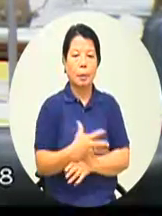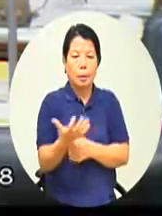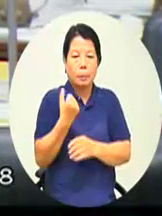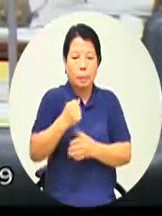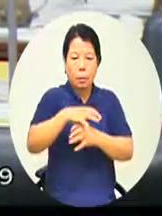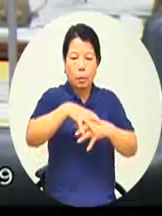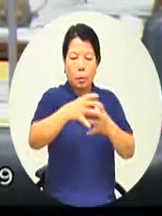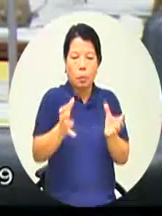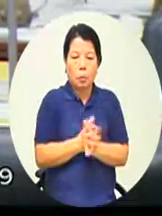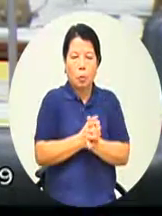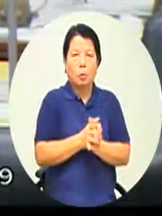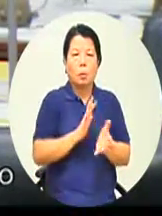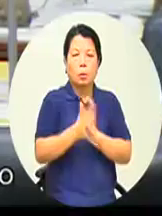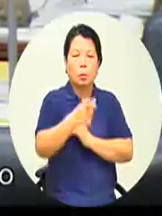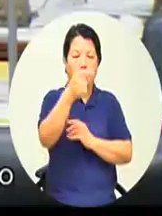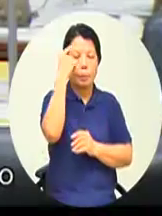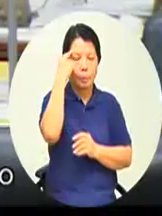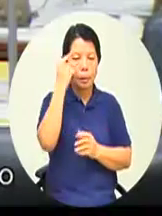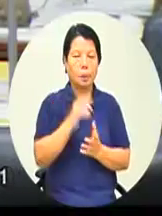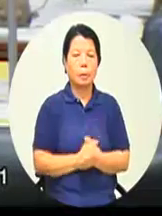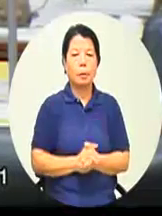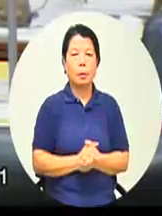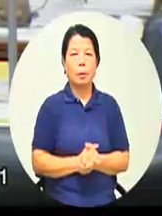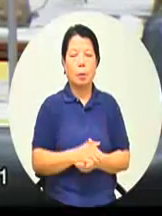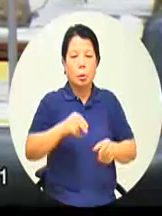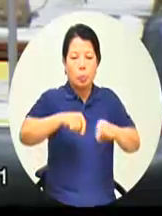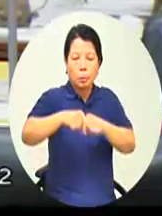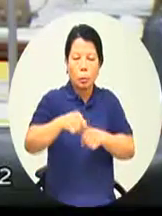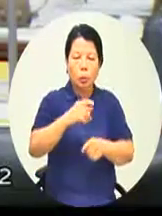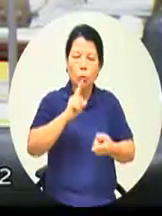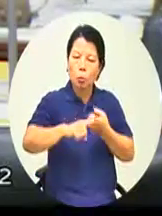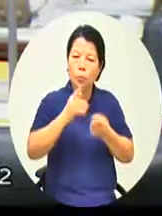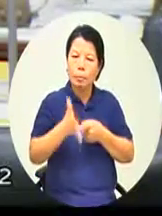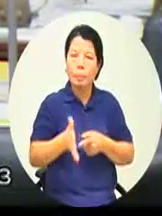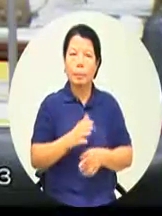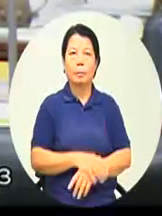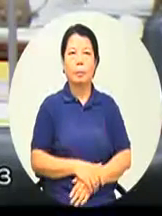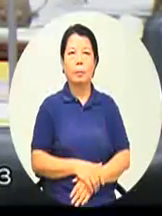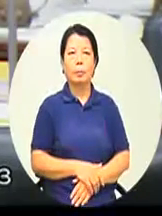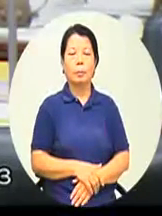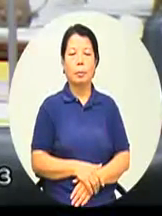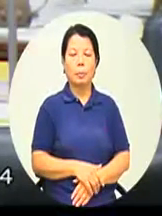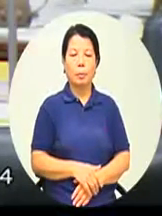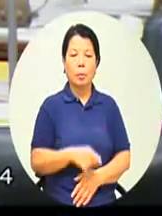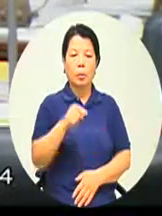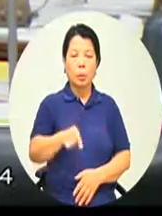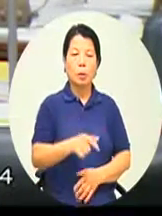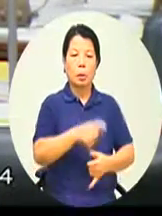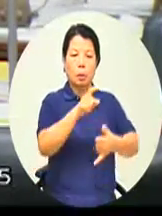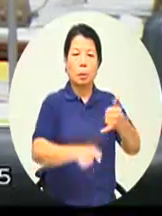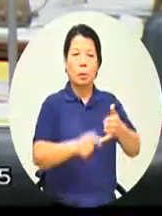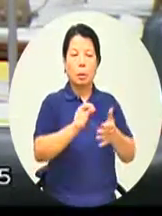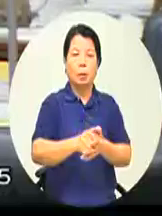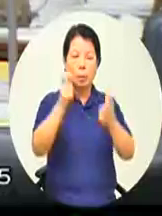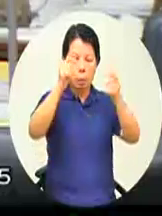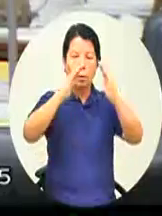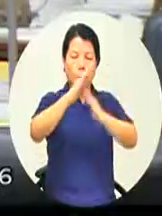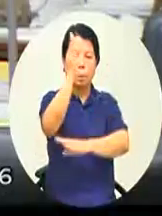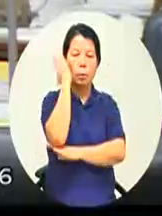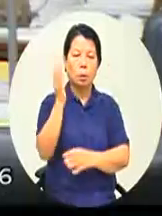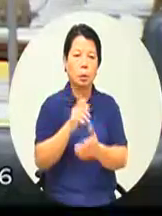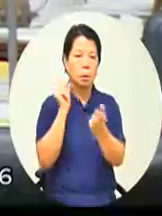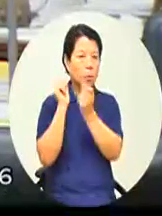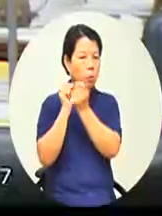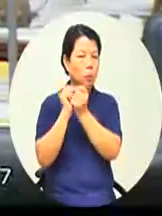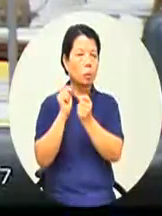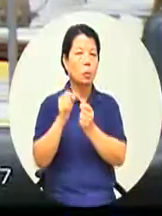队的所有的思考的方式是不是对。那这么多的一个案件哦，高雄市政府不断的在最近有很